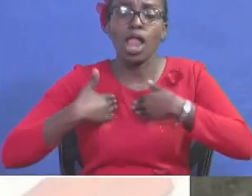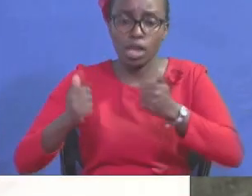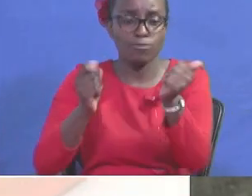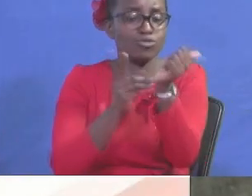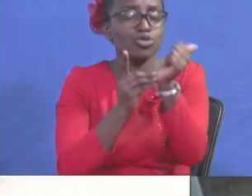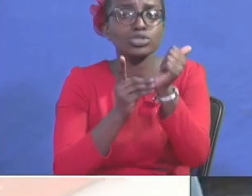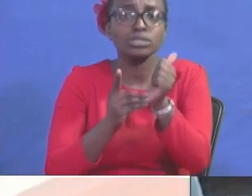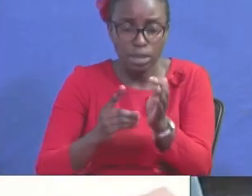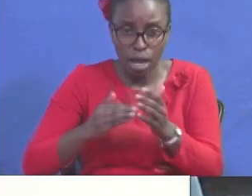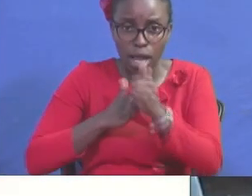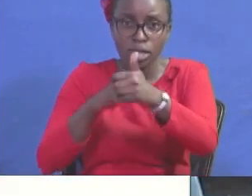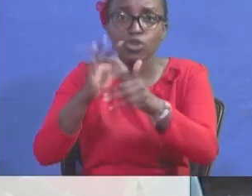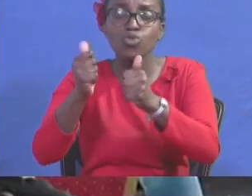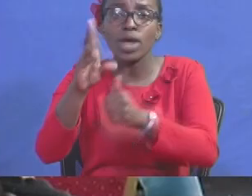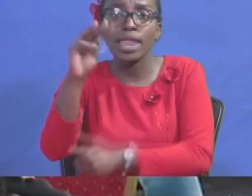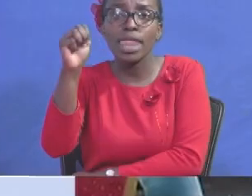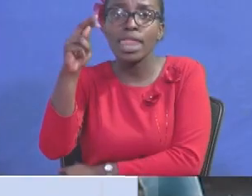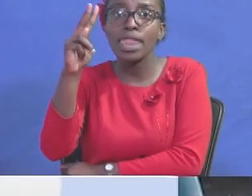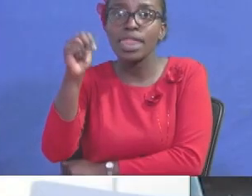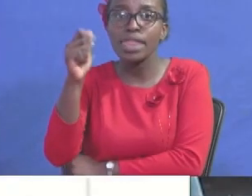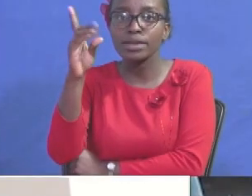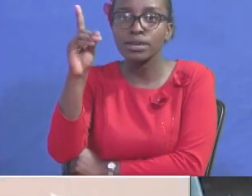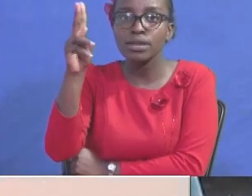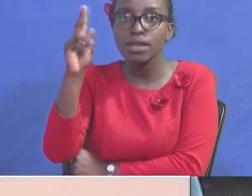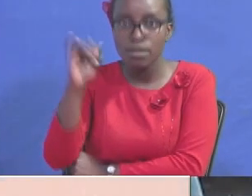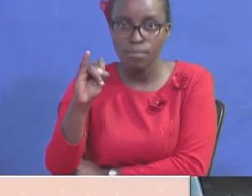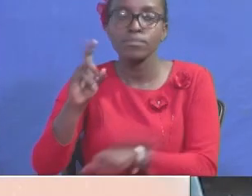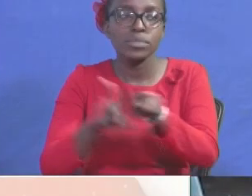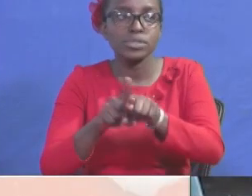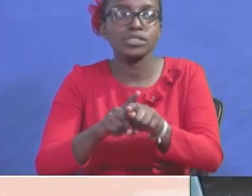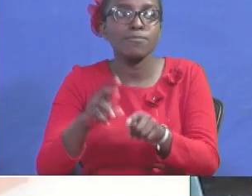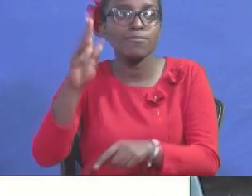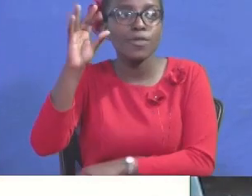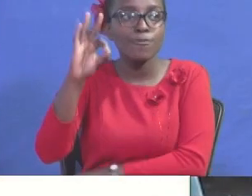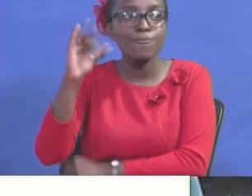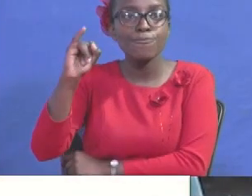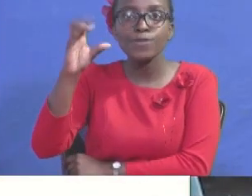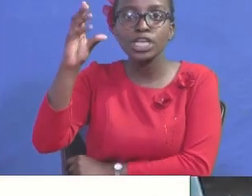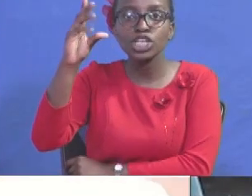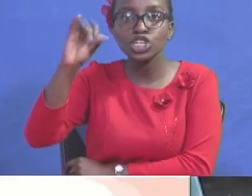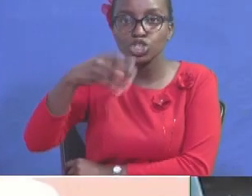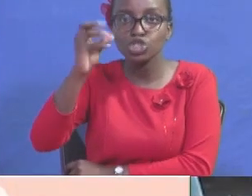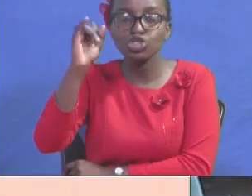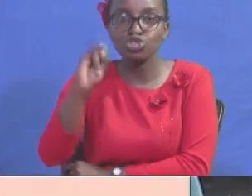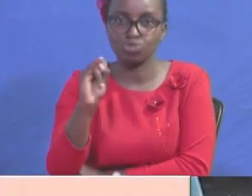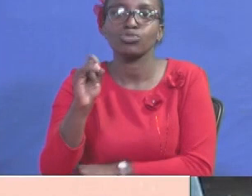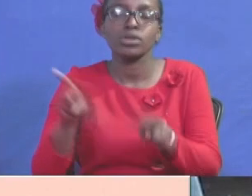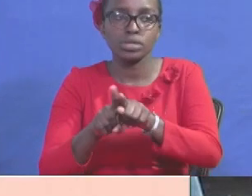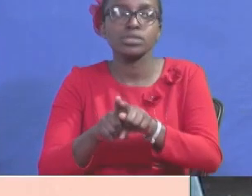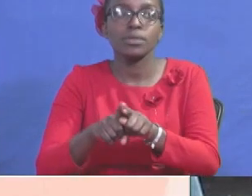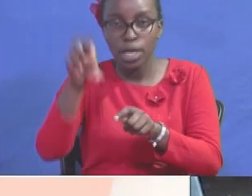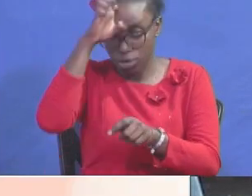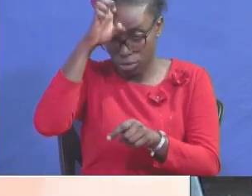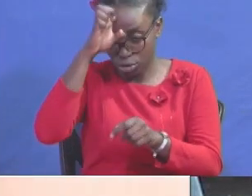Rosiana Langi kutoka Chuo Kikuu cha Pasifiki Kusini, Fiji, Professor Mike Kuria, mkurugenzi mtendaji wa tume ya elimu ya vyuo